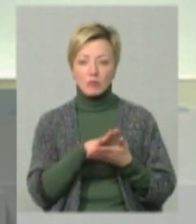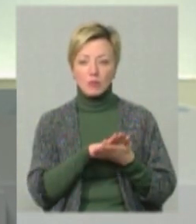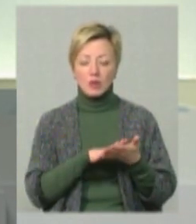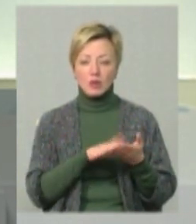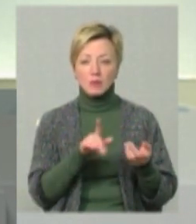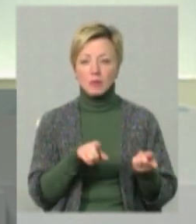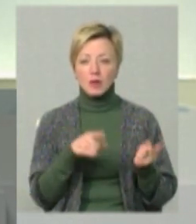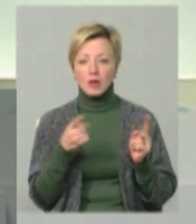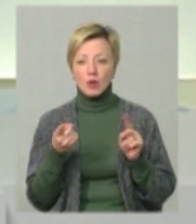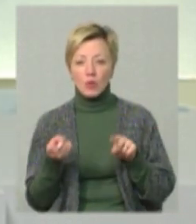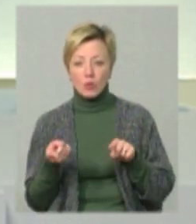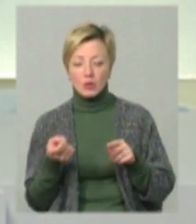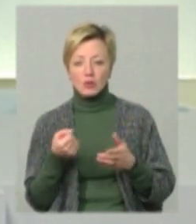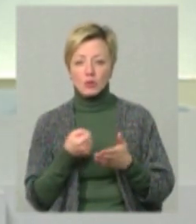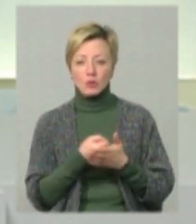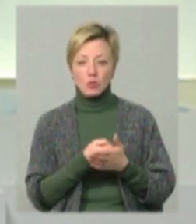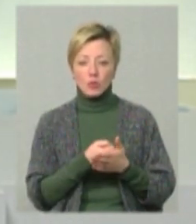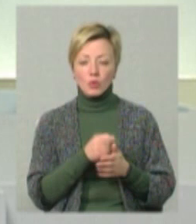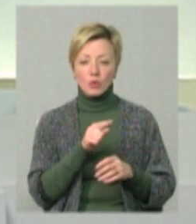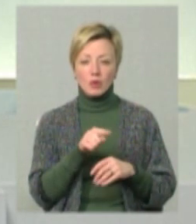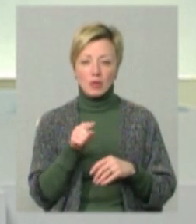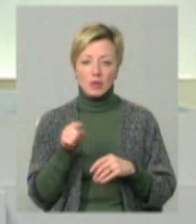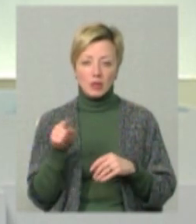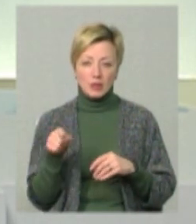подальшому переходити до їх